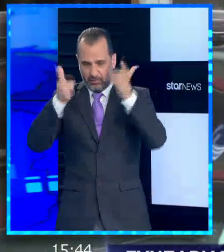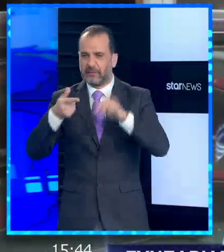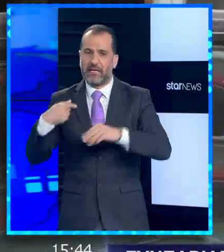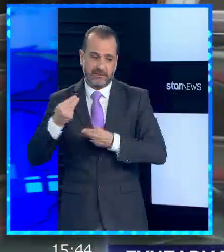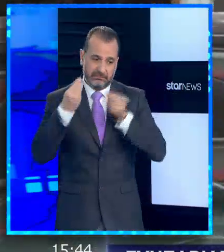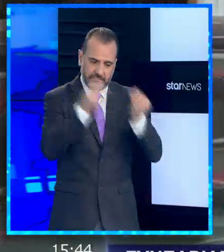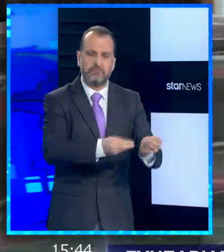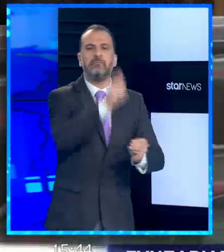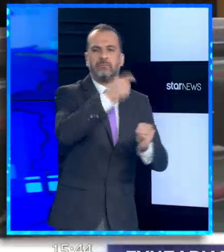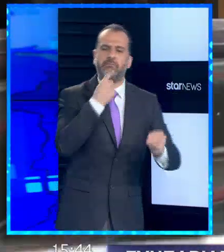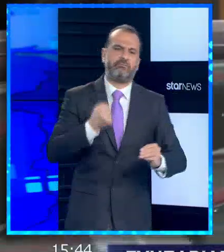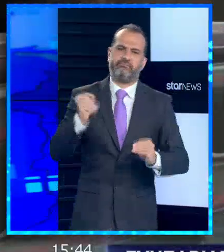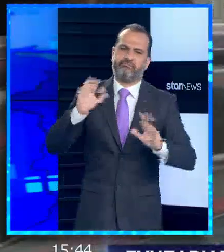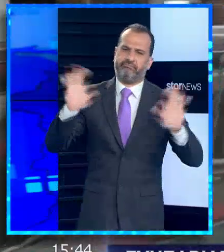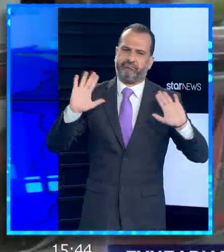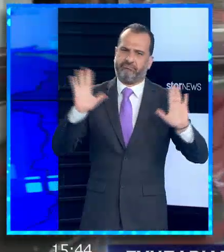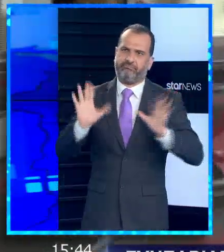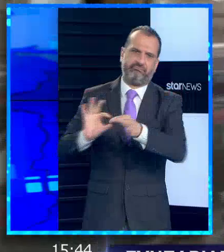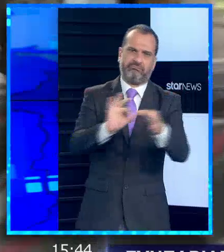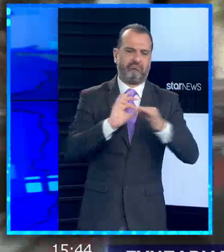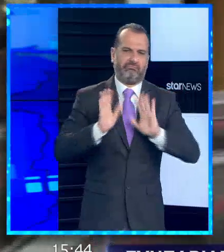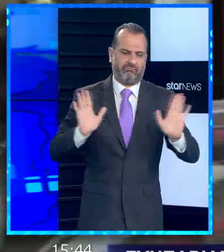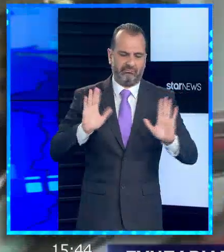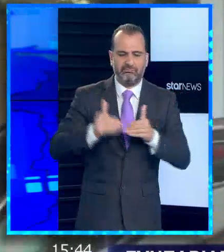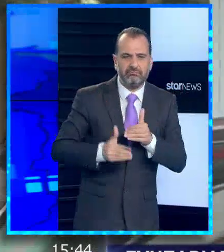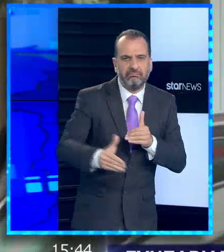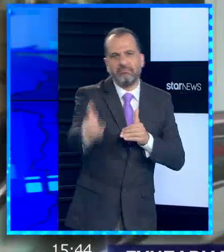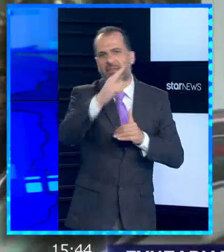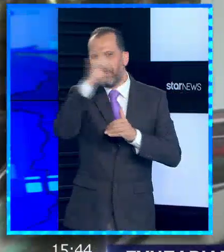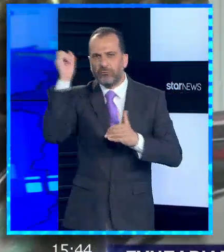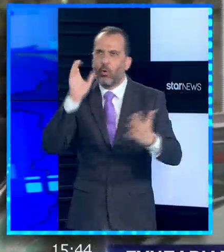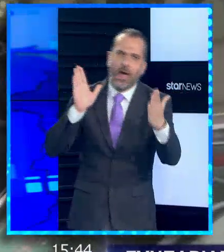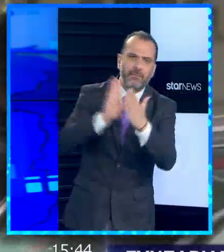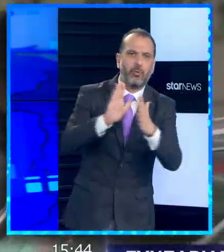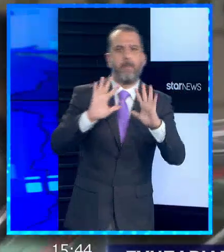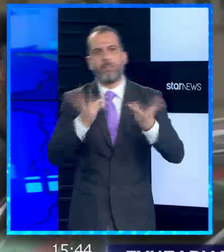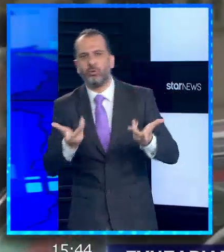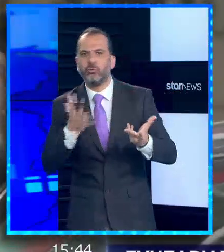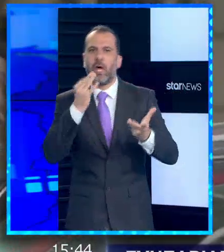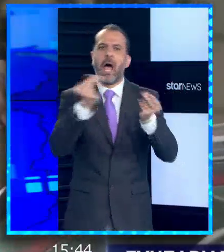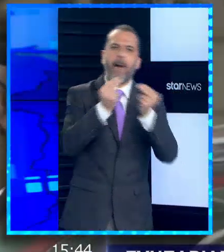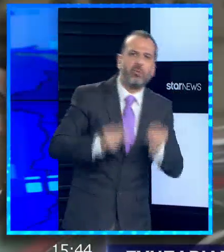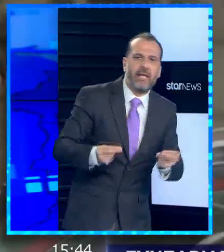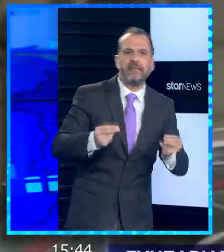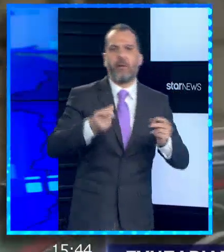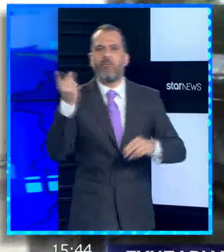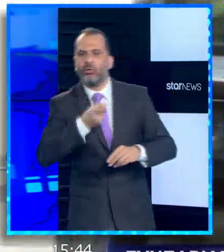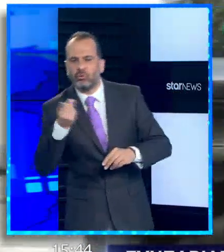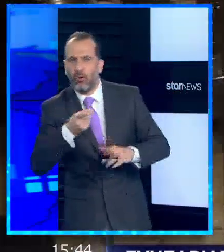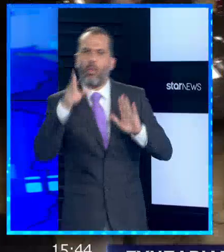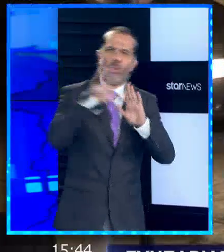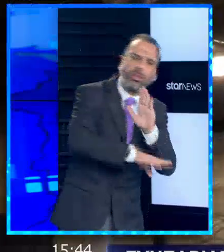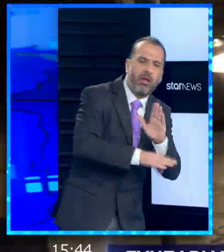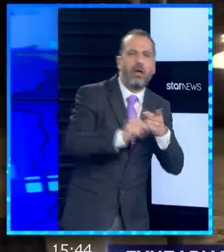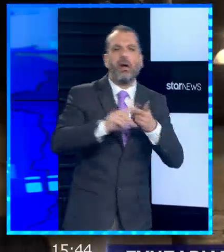πρέπει να πούμε ότι θα έρθει για αυτή την συνεδρίαση. Τα δύσκολα βέβαια είναι μπροστά η αποτίμηση αλλά και το αφήγημα. Γι' αυτό και γίνονται και αυτές